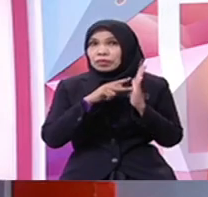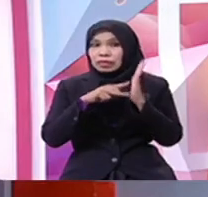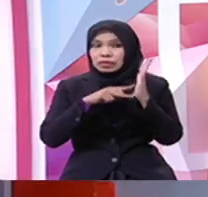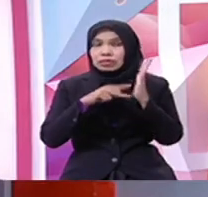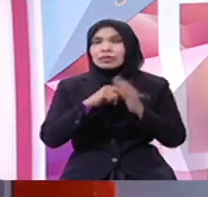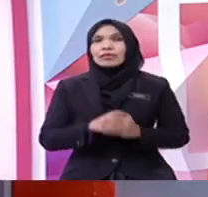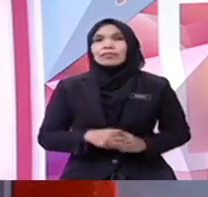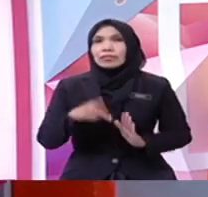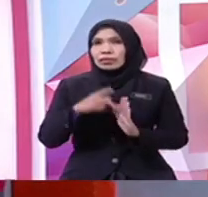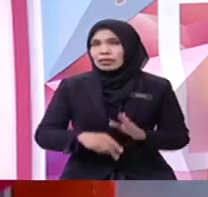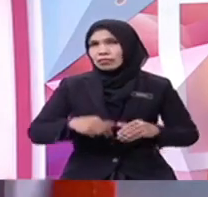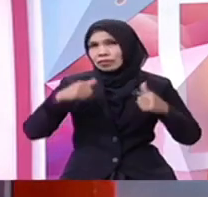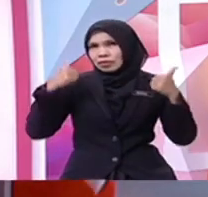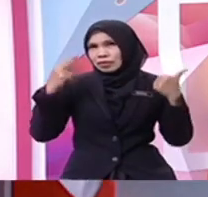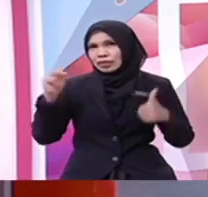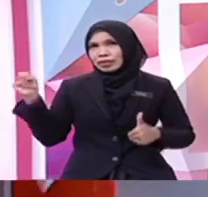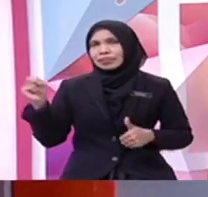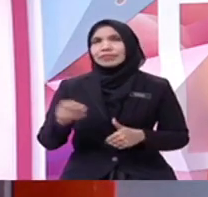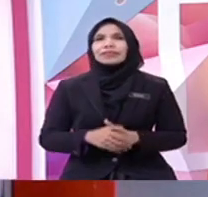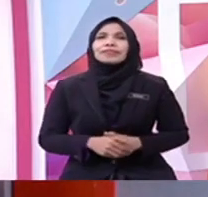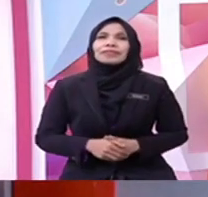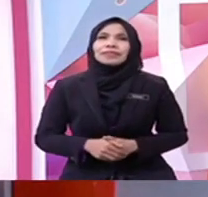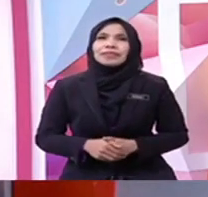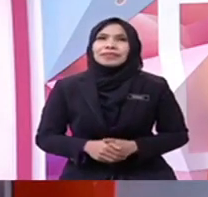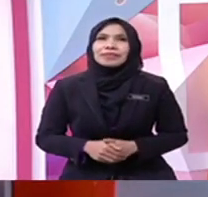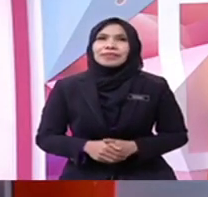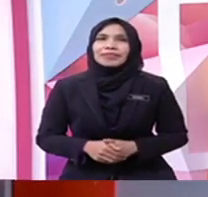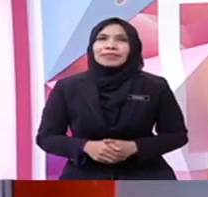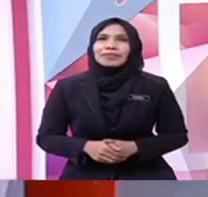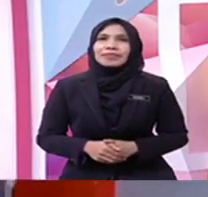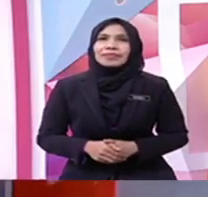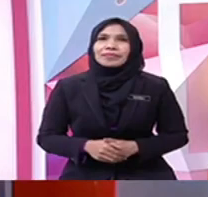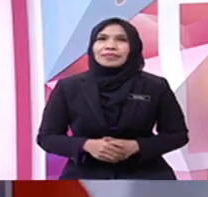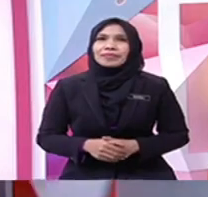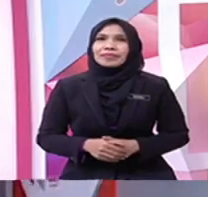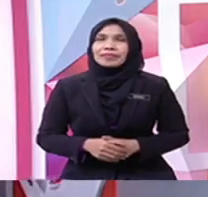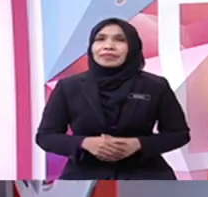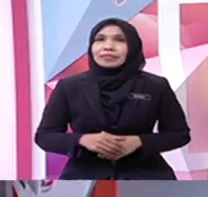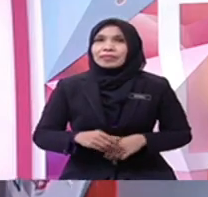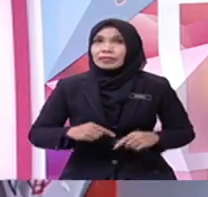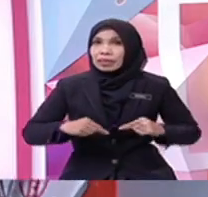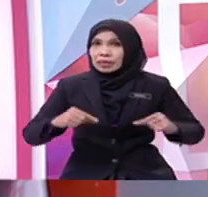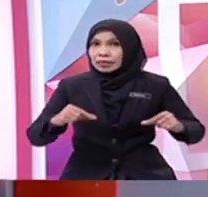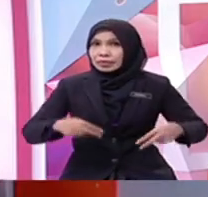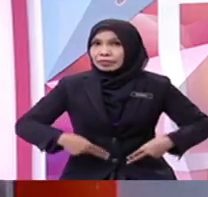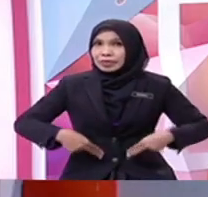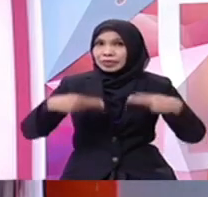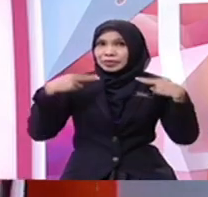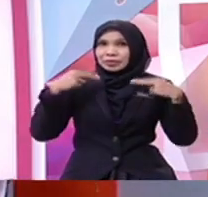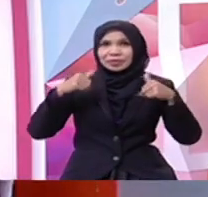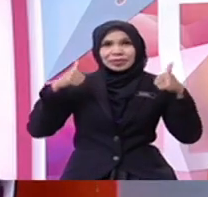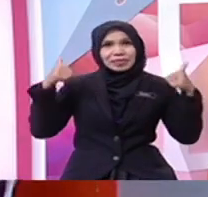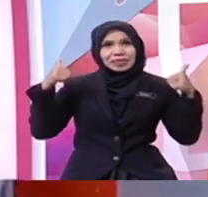mesinnya tadi kesehatan antara lain gaya hidup sehat betul jadi